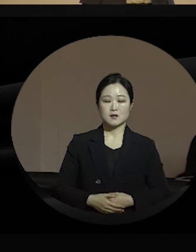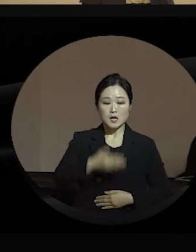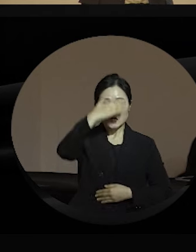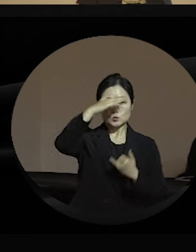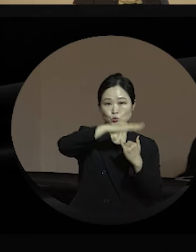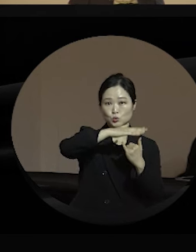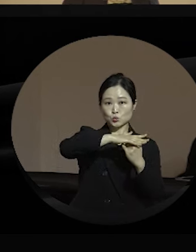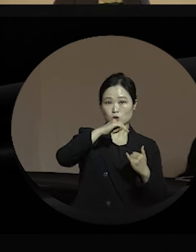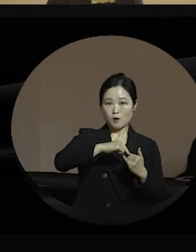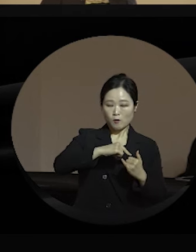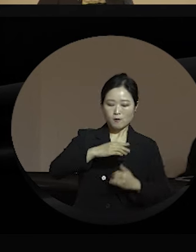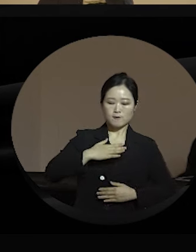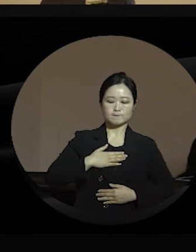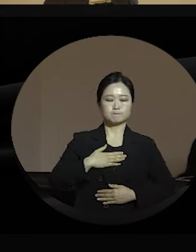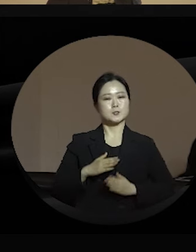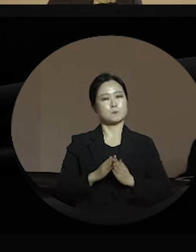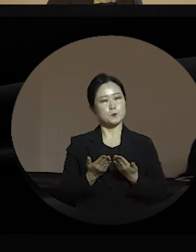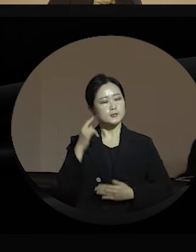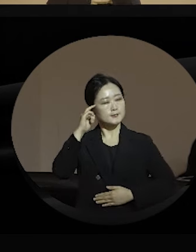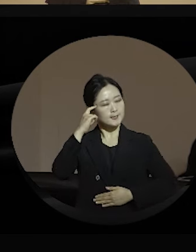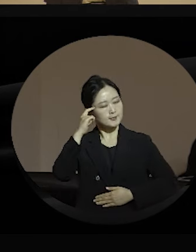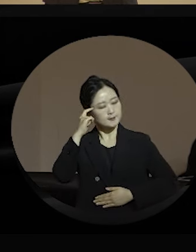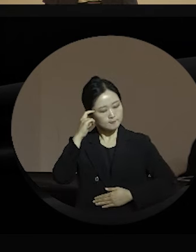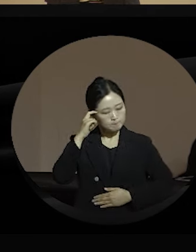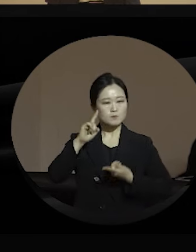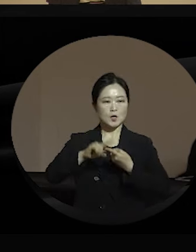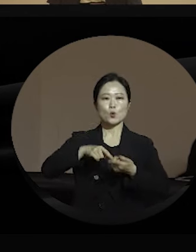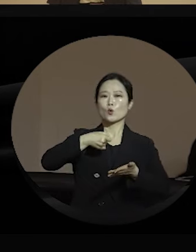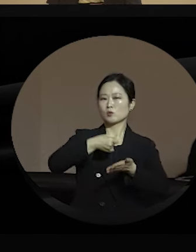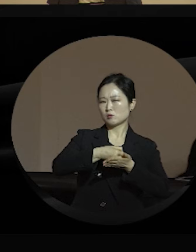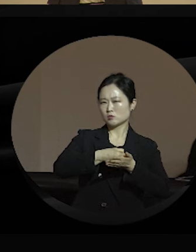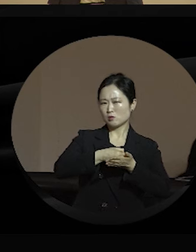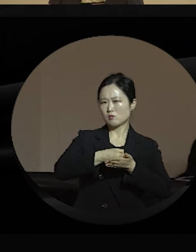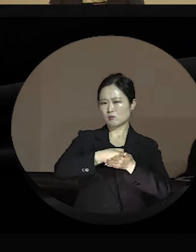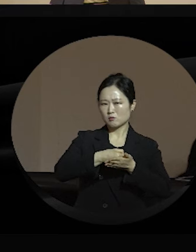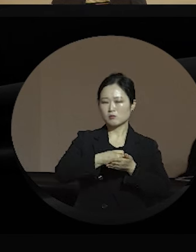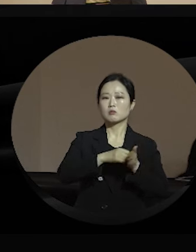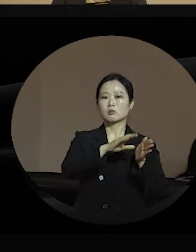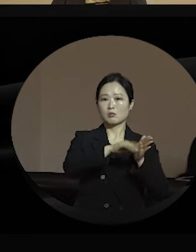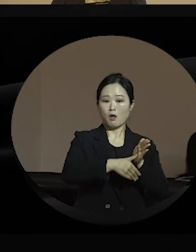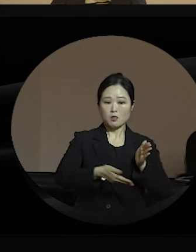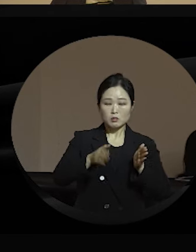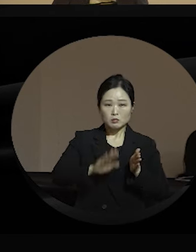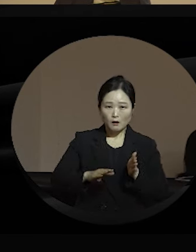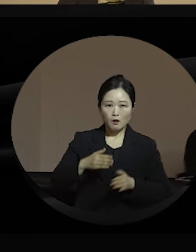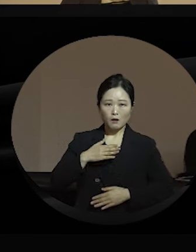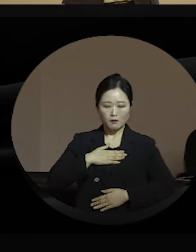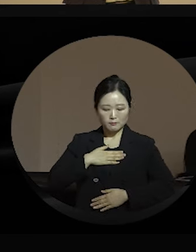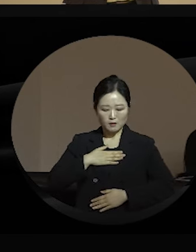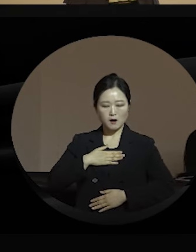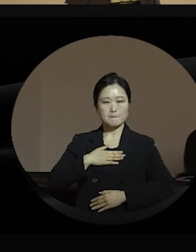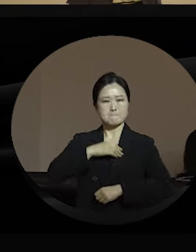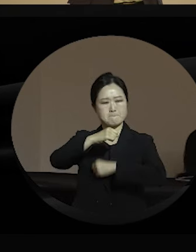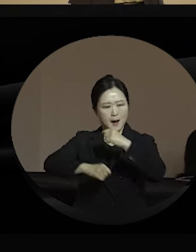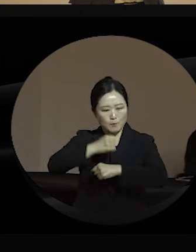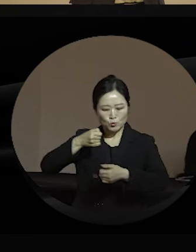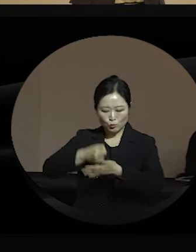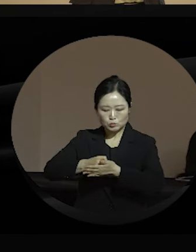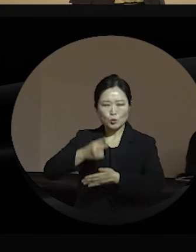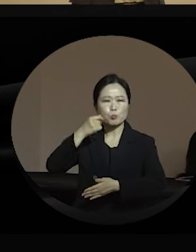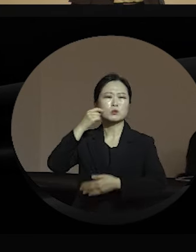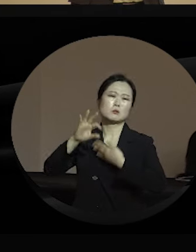청소년들은 이게 자기주도성이 생기는 시기인데 자기가 결정할 수 있는 게 많지 않으면 힘들어하죠. 근데 게임의 세계에서는 얼마든지 가능해서 게임에